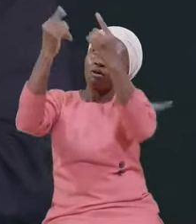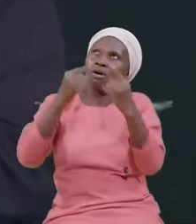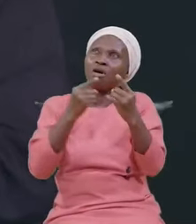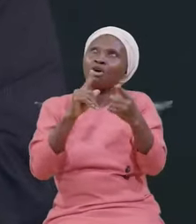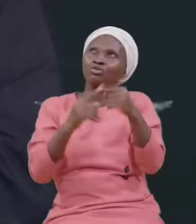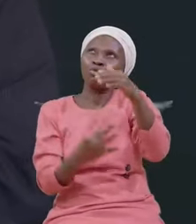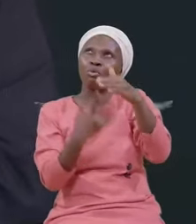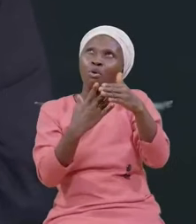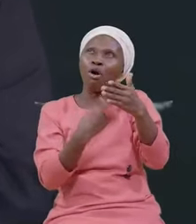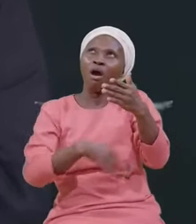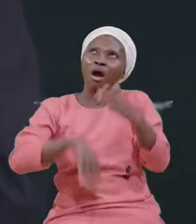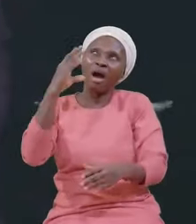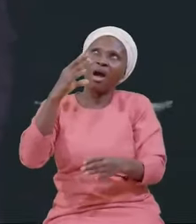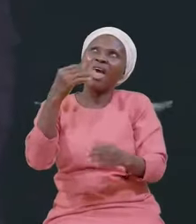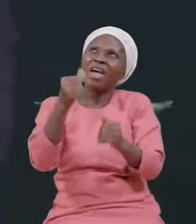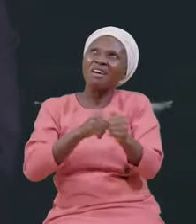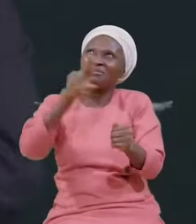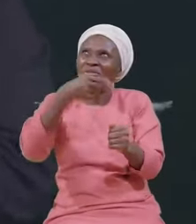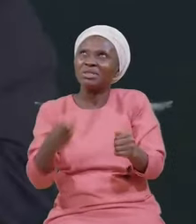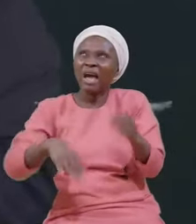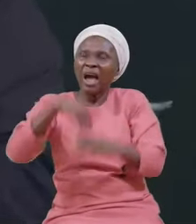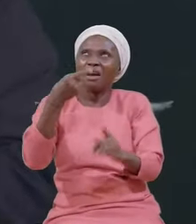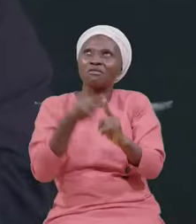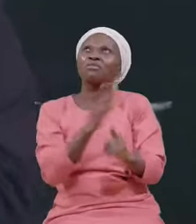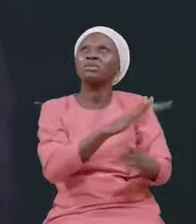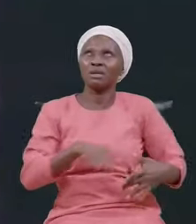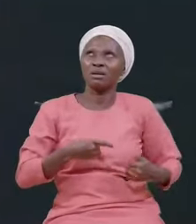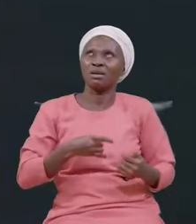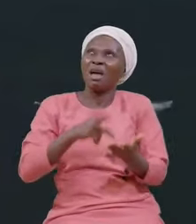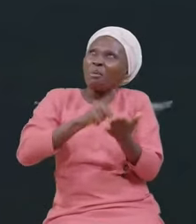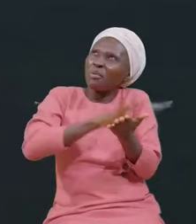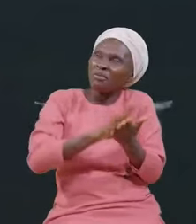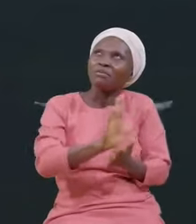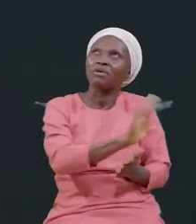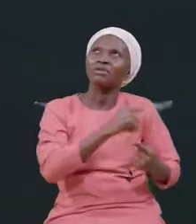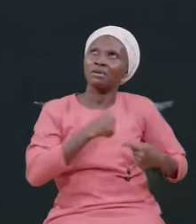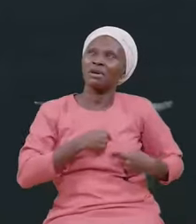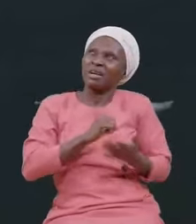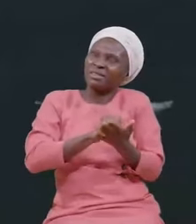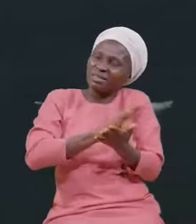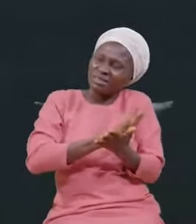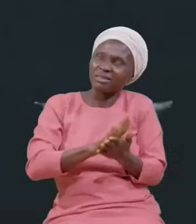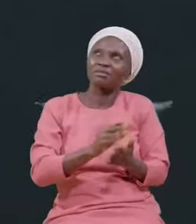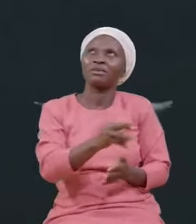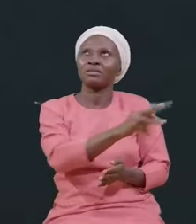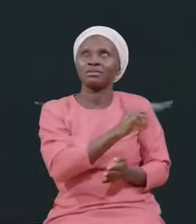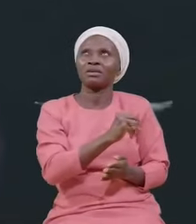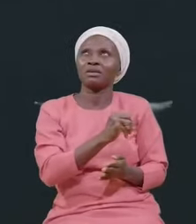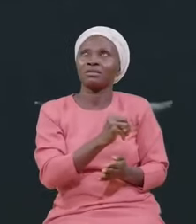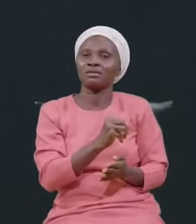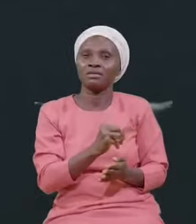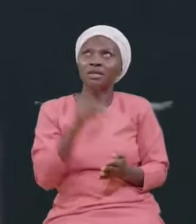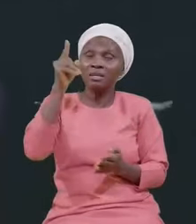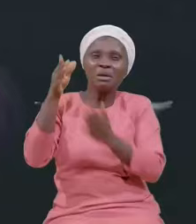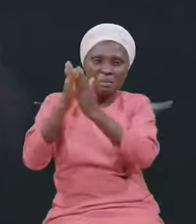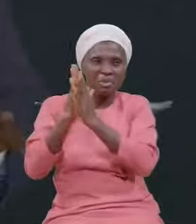brûler toute paille, chose inutile de leur vie. Purifie leur cœur, sanctifie-les et prie pour